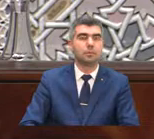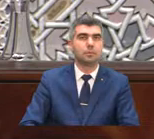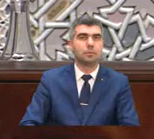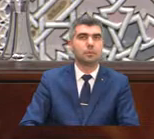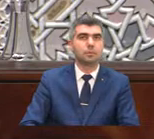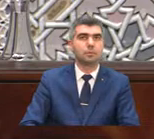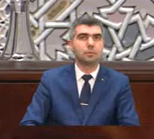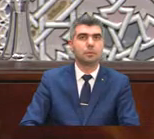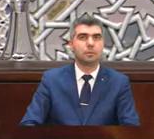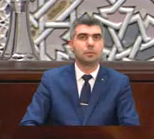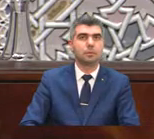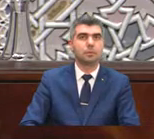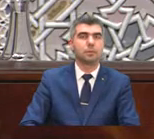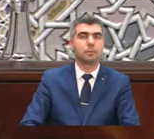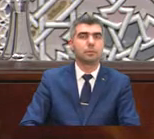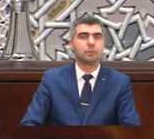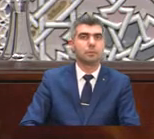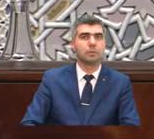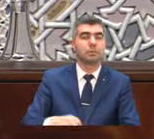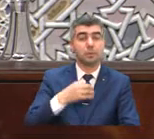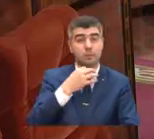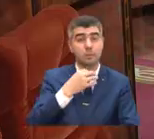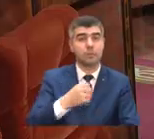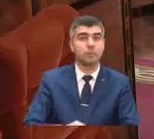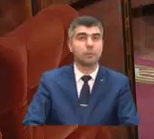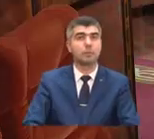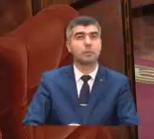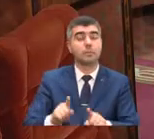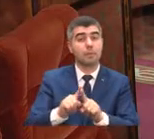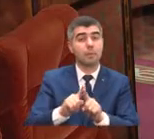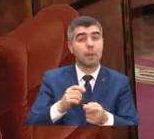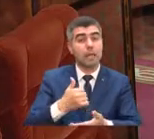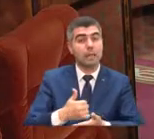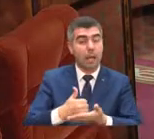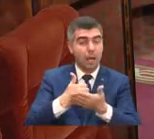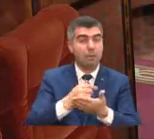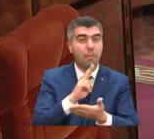في شتى هاد خصنا نفرقوا بين الدعم ديال الدوله